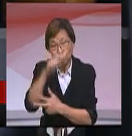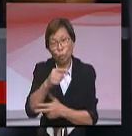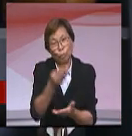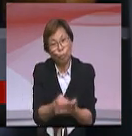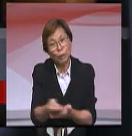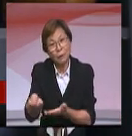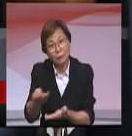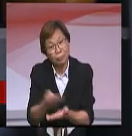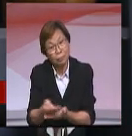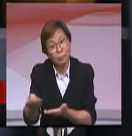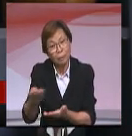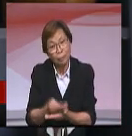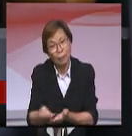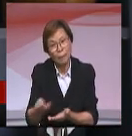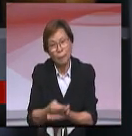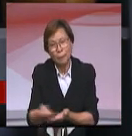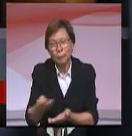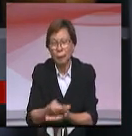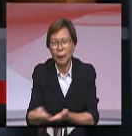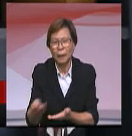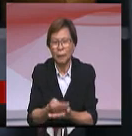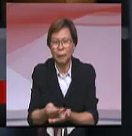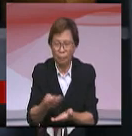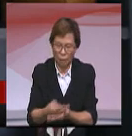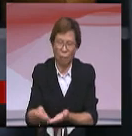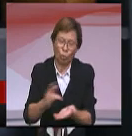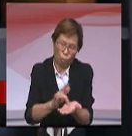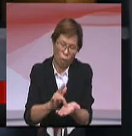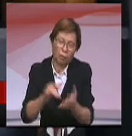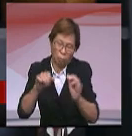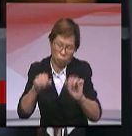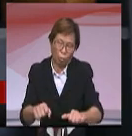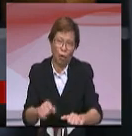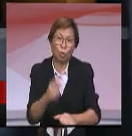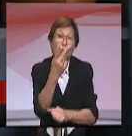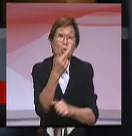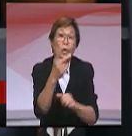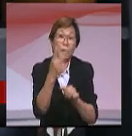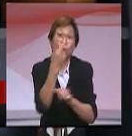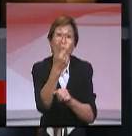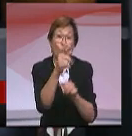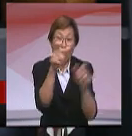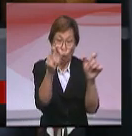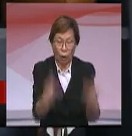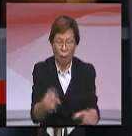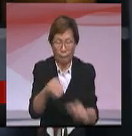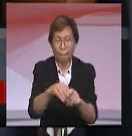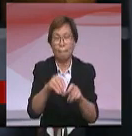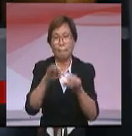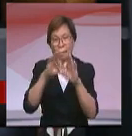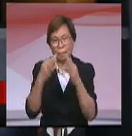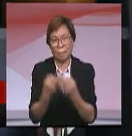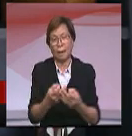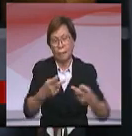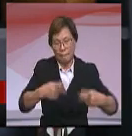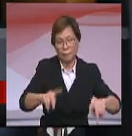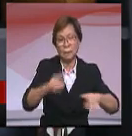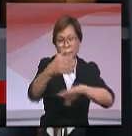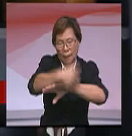membeli perkara-perkara yang berkaitan dengan perubatan. Pasar borong, pasar